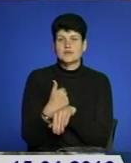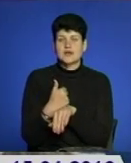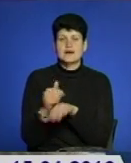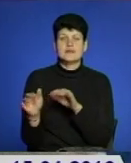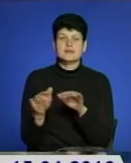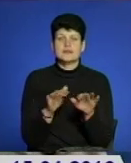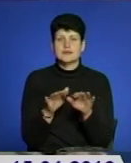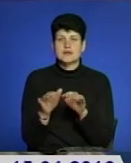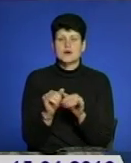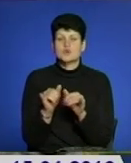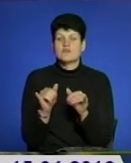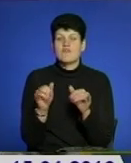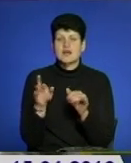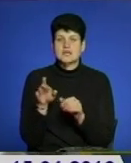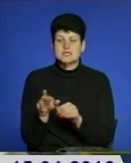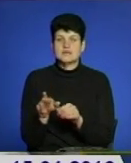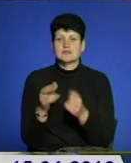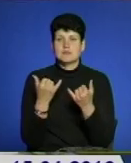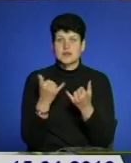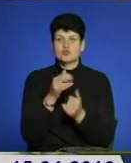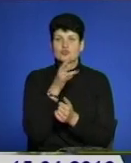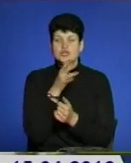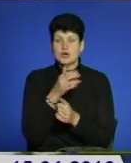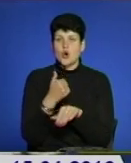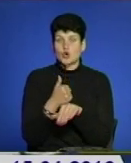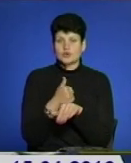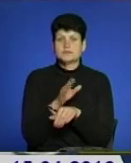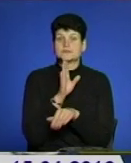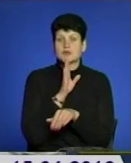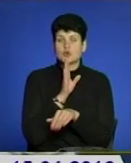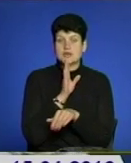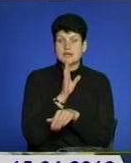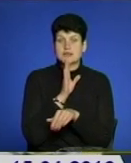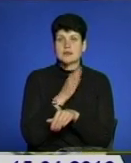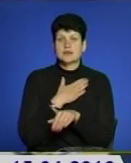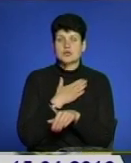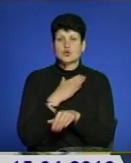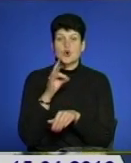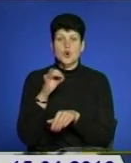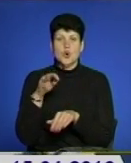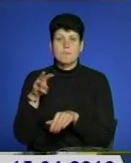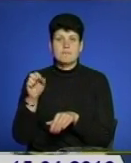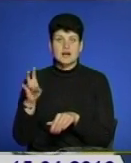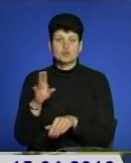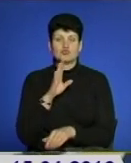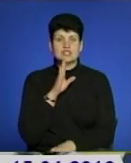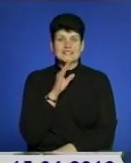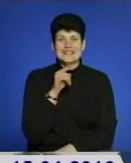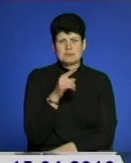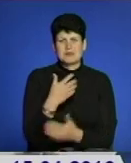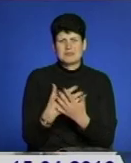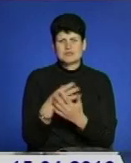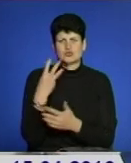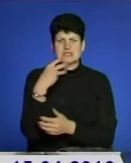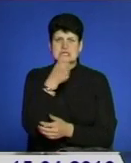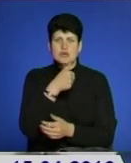дія розвивається в теперішньому часі. Головна героїня нашого роману – жінка. Їй десь приблизно